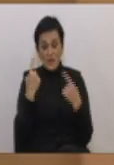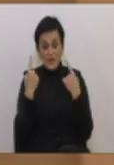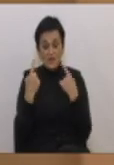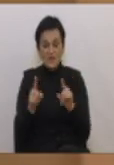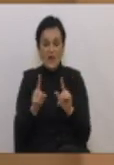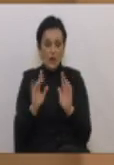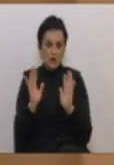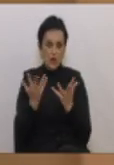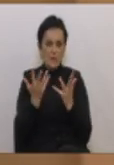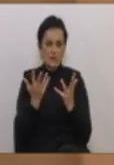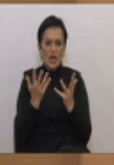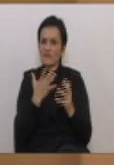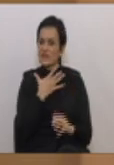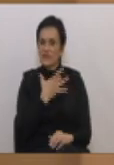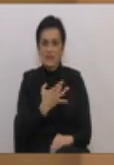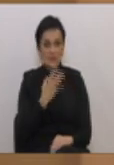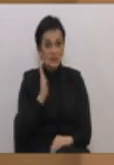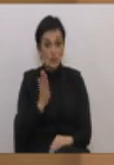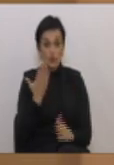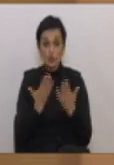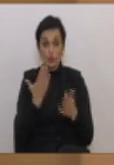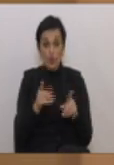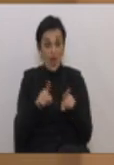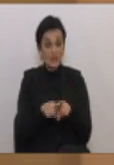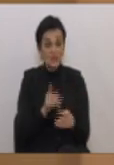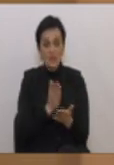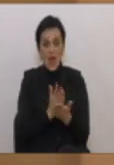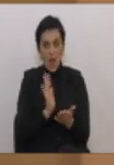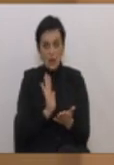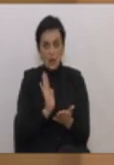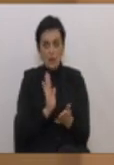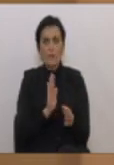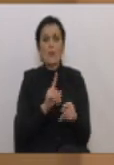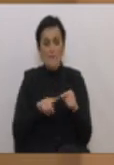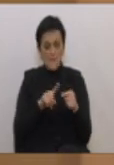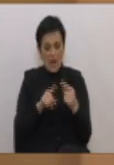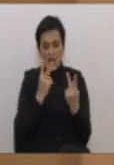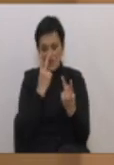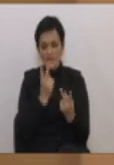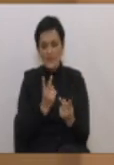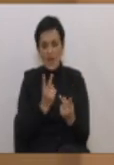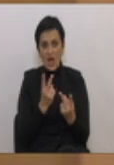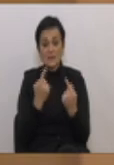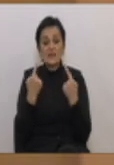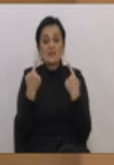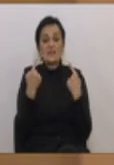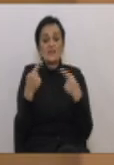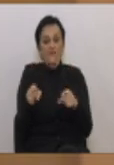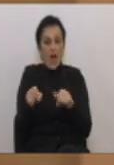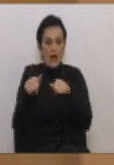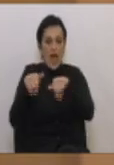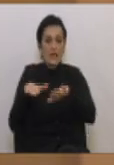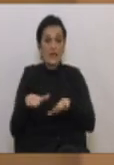შემთხვევაში შეიქმნებოდა კრიზისი და თუ ეს ასე არ არის, ამას სულ მალე ვნახავთ სხვა გადაწყვეტილებებით